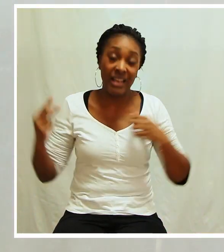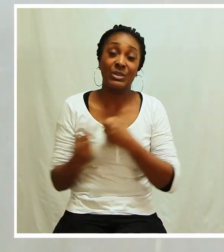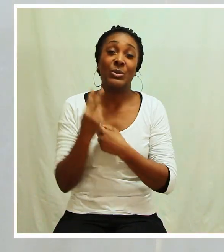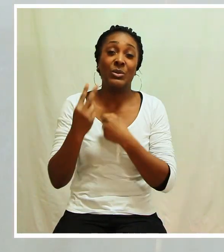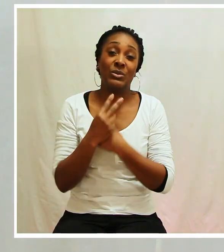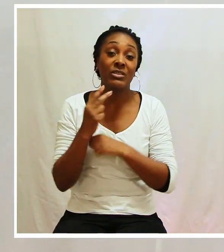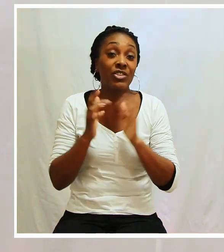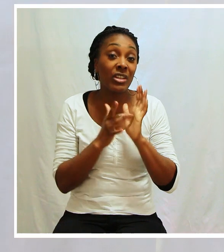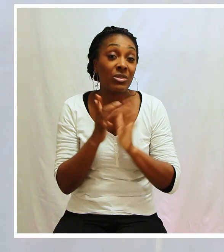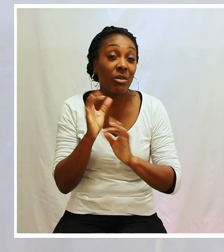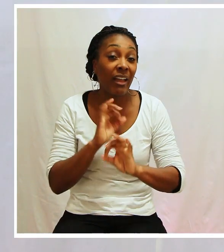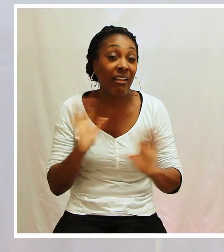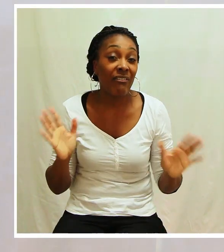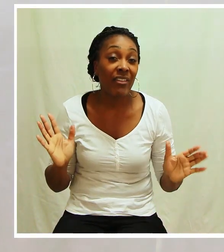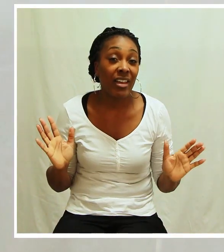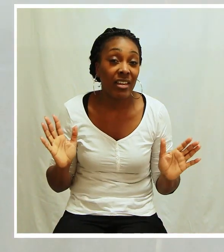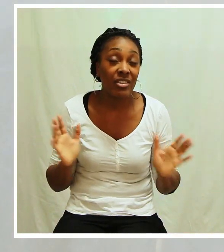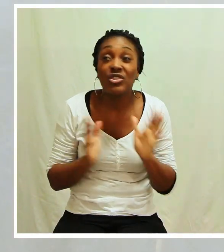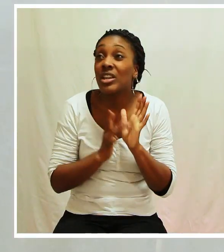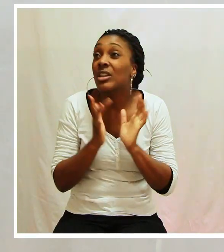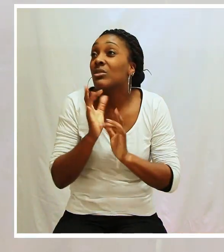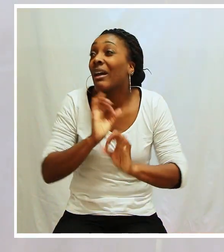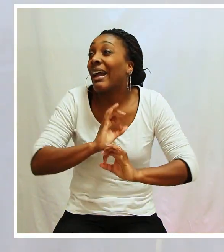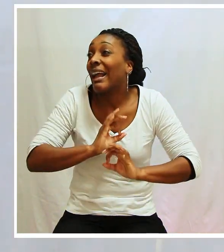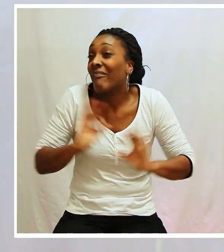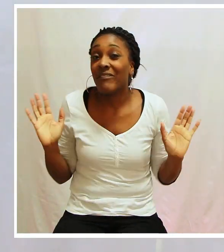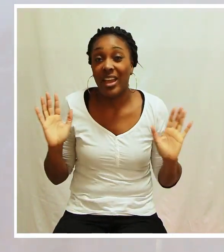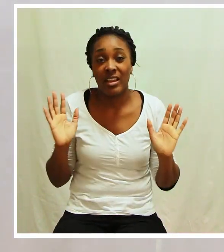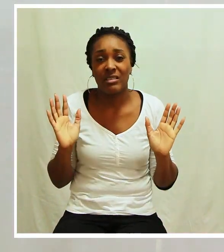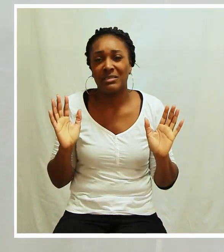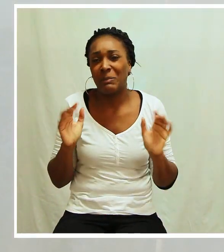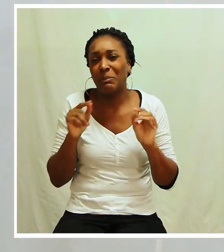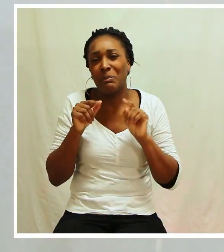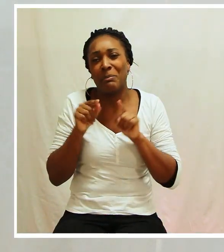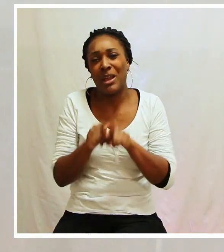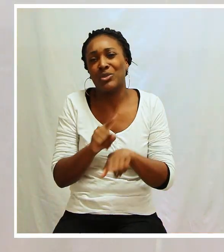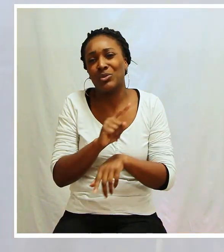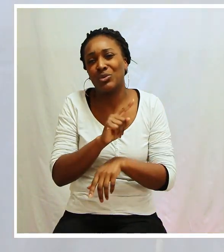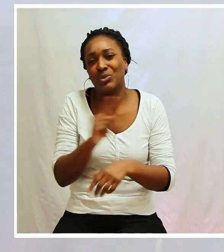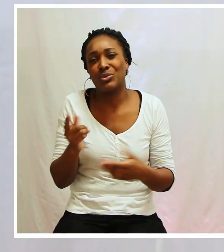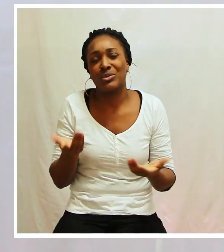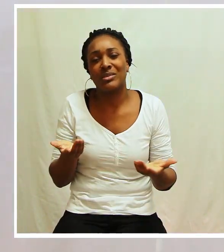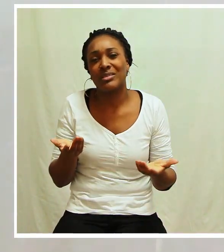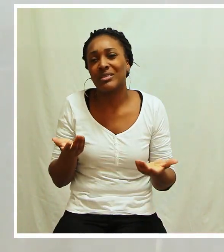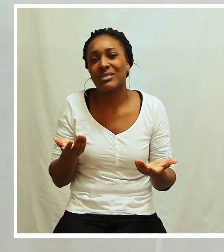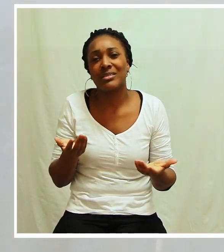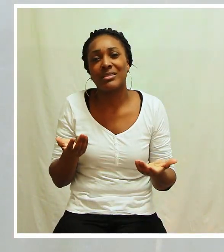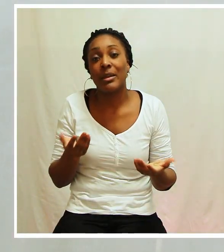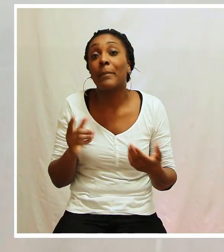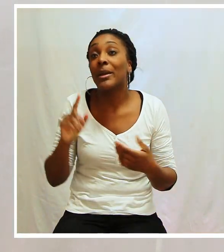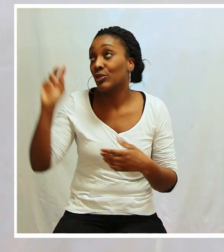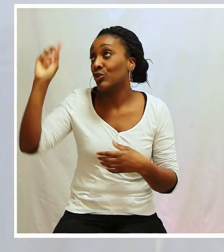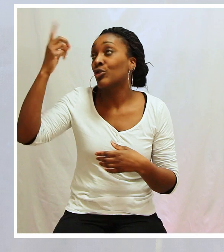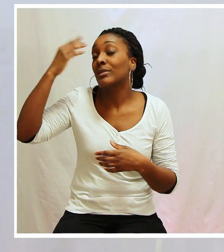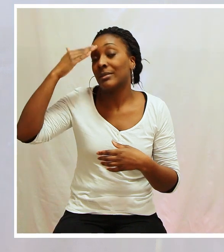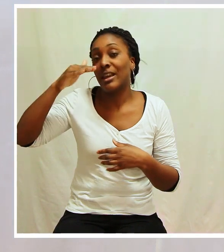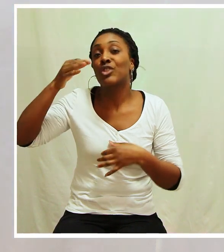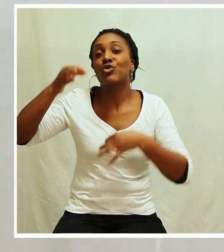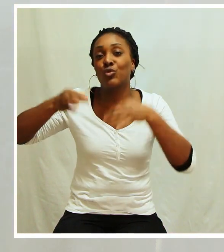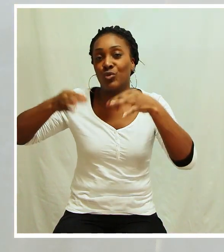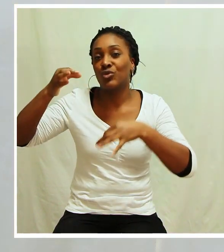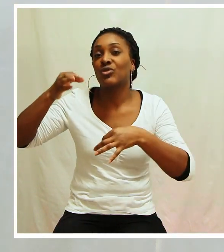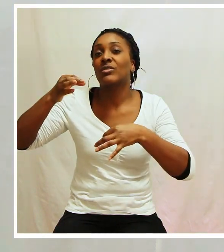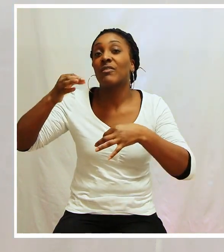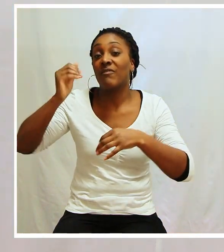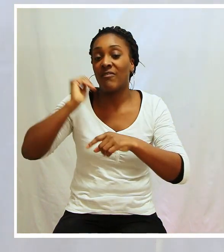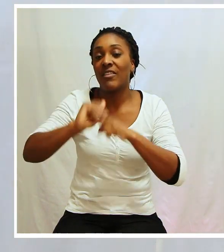Alors qu'il n'avait rien fait de mal. C'était une injustice pure au niveau des hommes, Mais c'était la justice de Dieu qui est en train de se